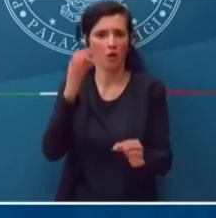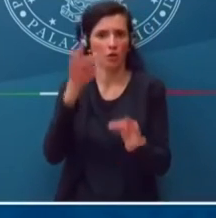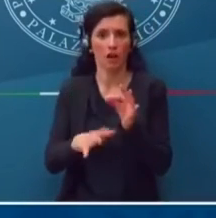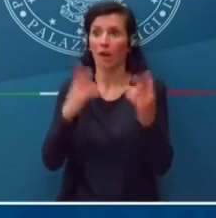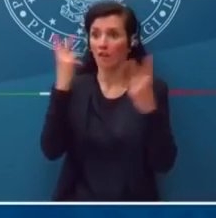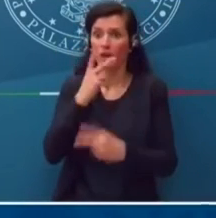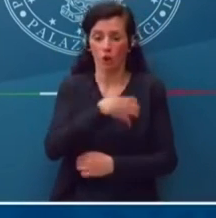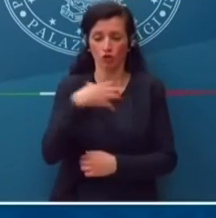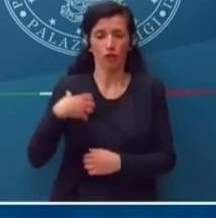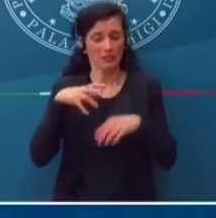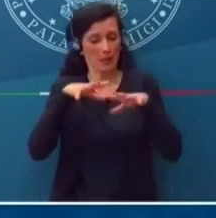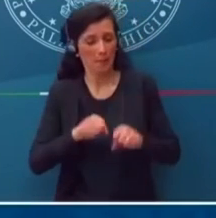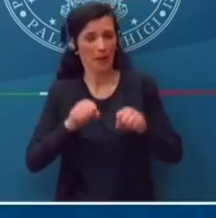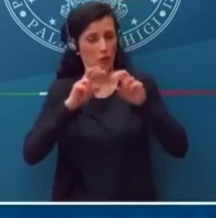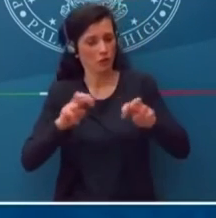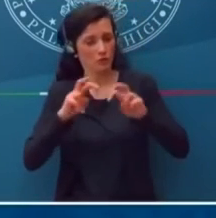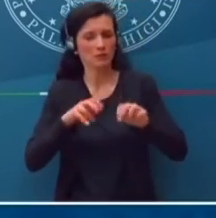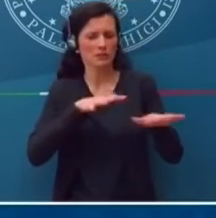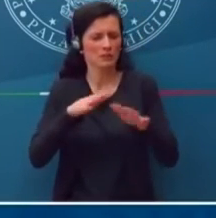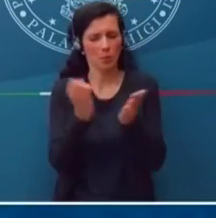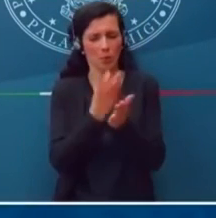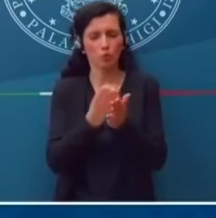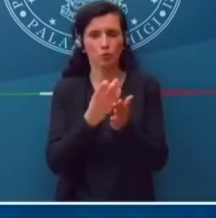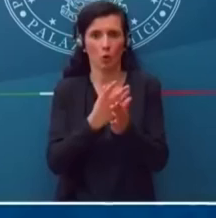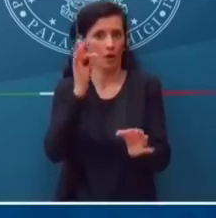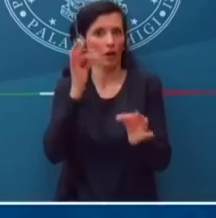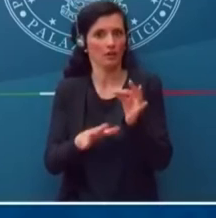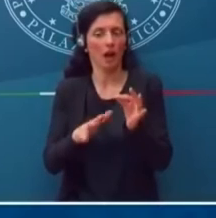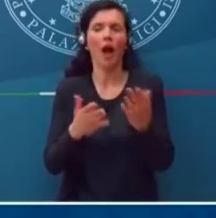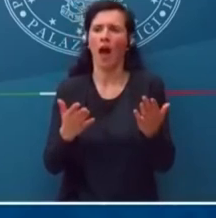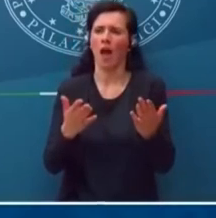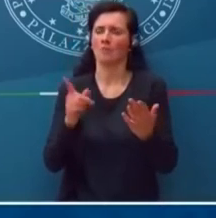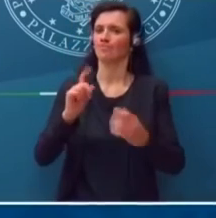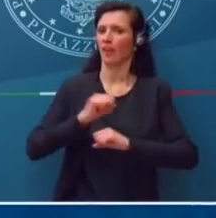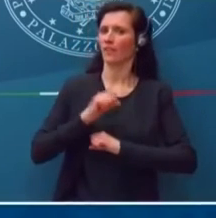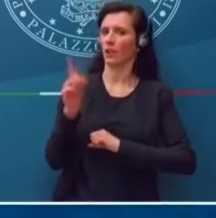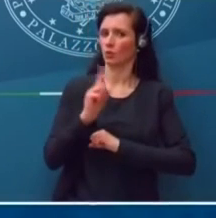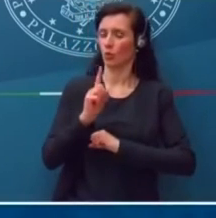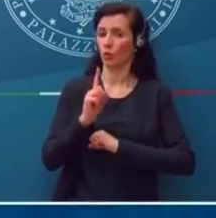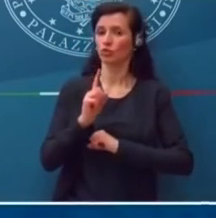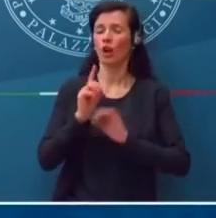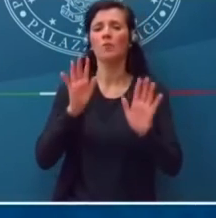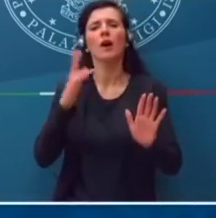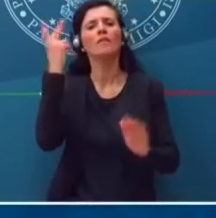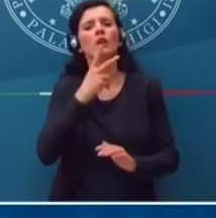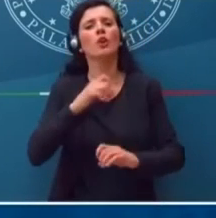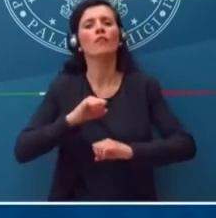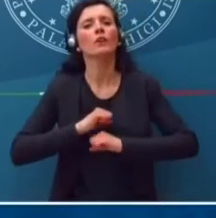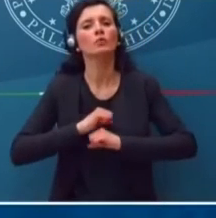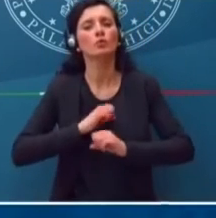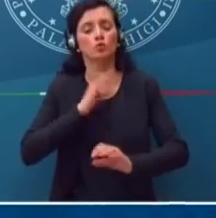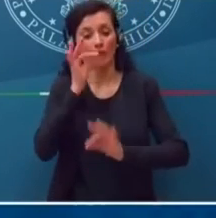della scienza, ma ancora una volta fiducia vuol dire essere in grado